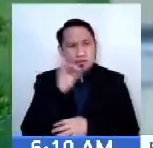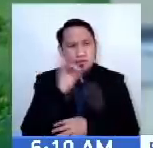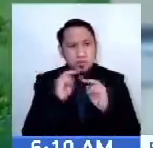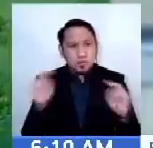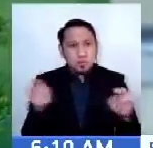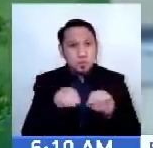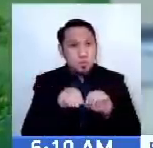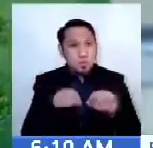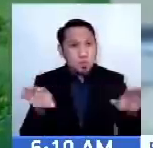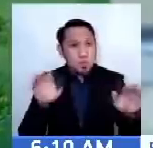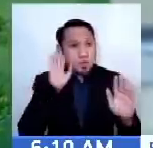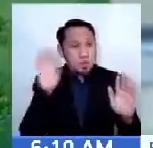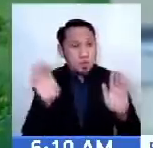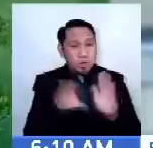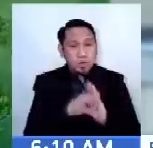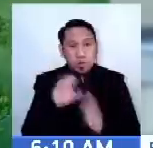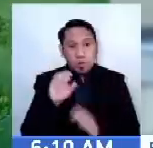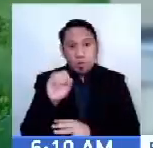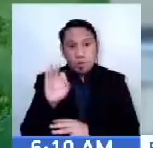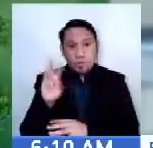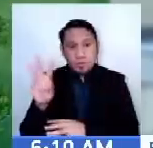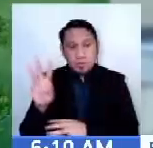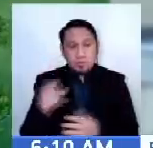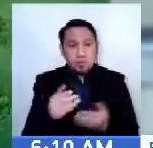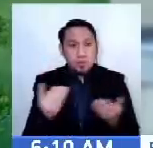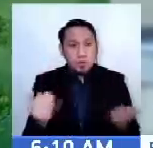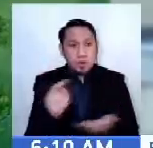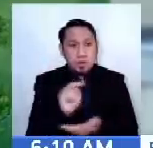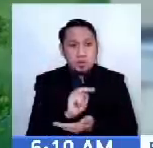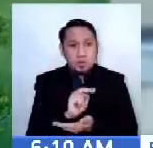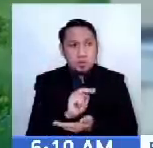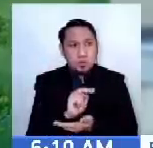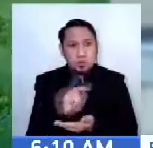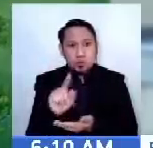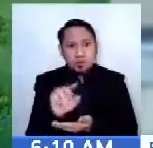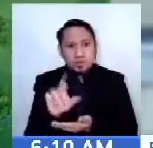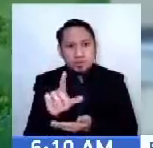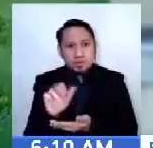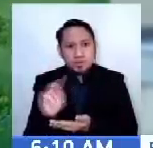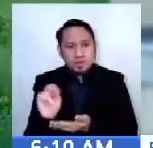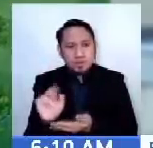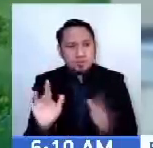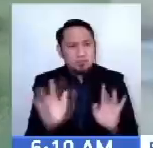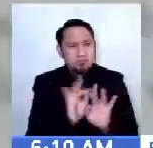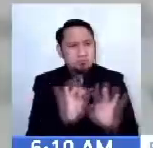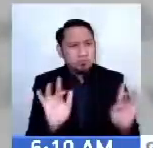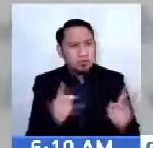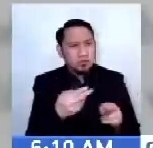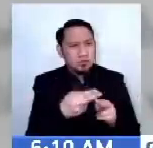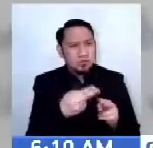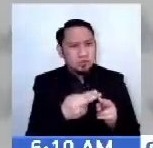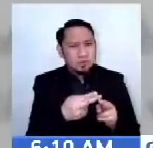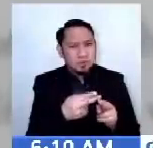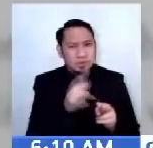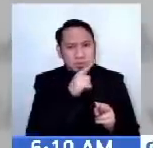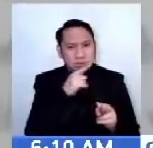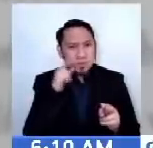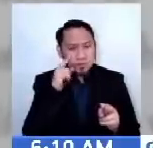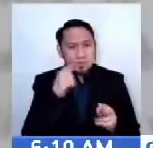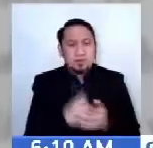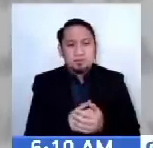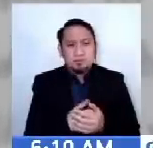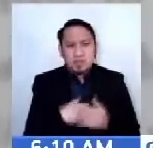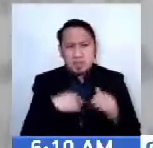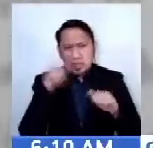na isang overseas ballot sa New Zealand na wala umanong pangalan ni Vice President Lenny Robredo. Duda rito si Commissioner George Garcia